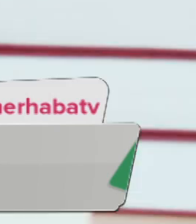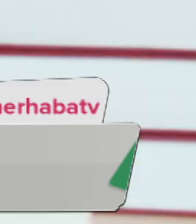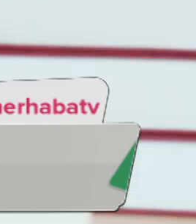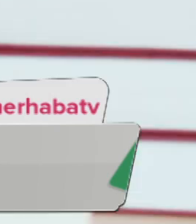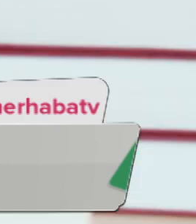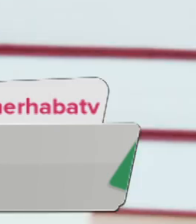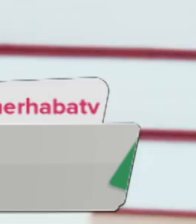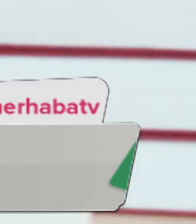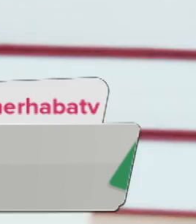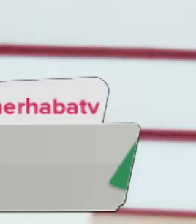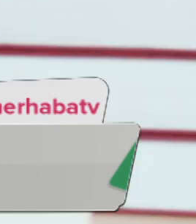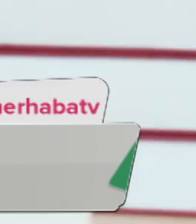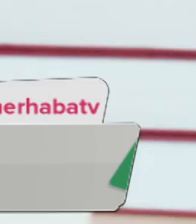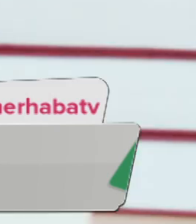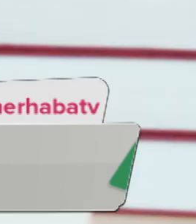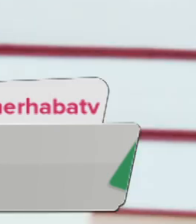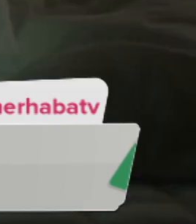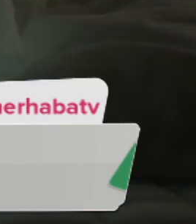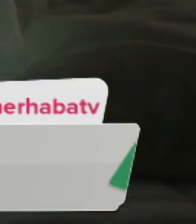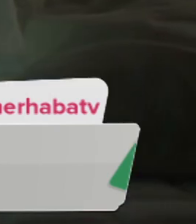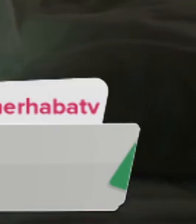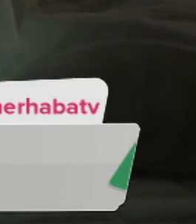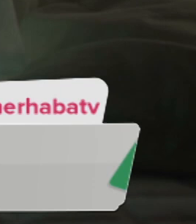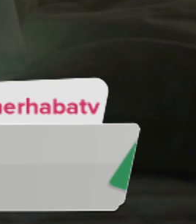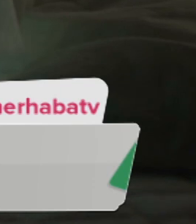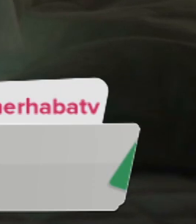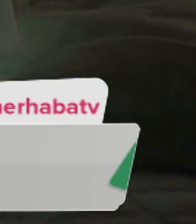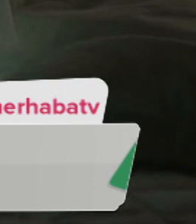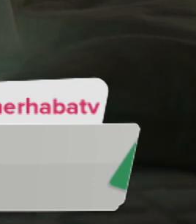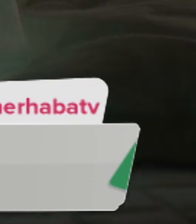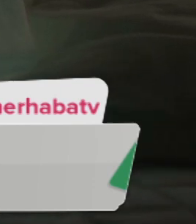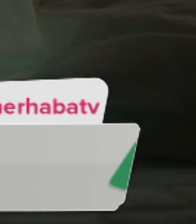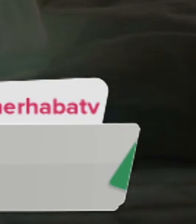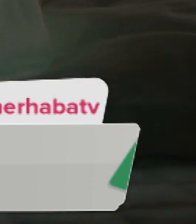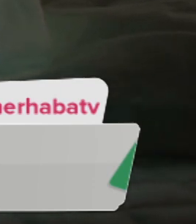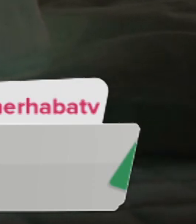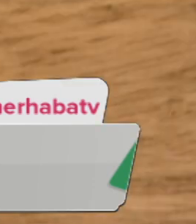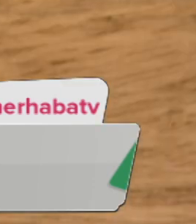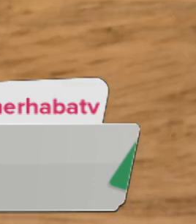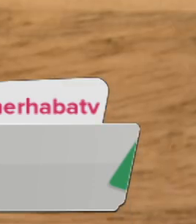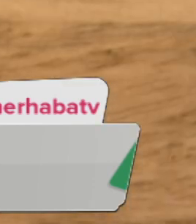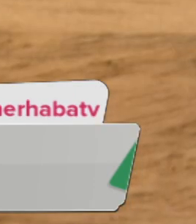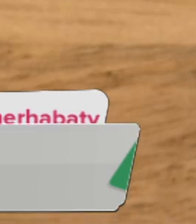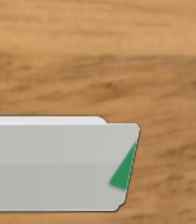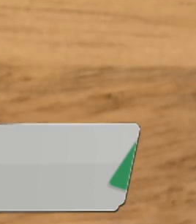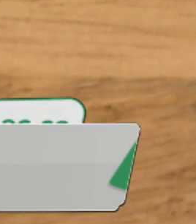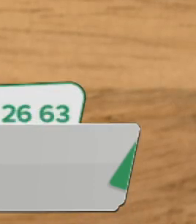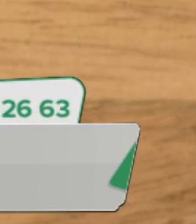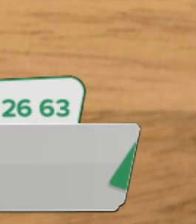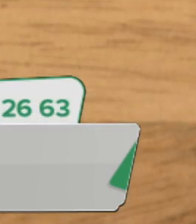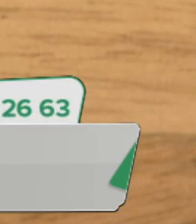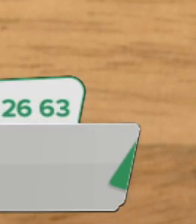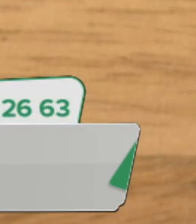Ders çalışırken yapılması gereken şeyler kadar, yapılmaması gerekenler de önemlidir. İşte ders